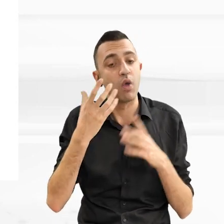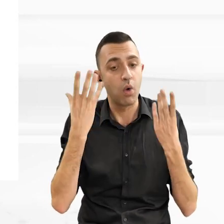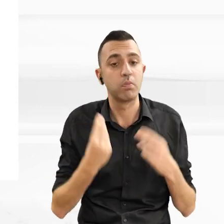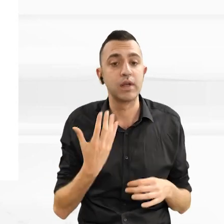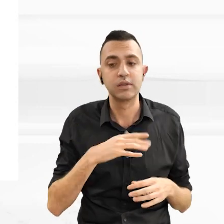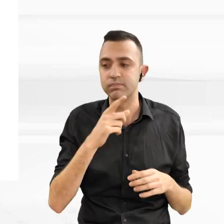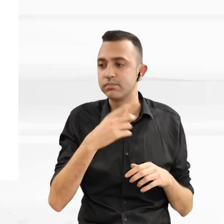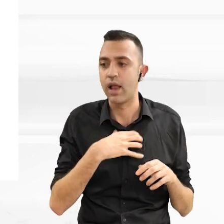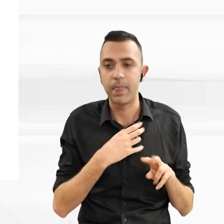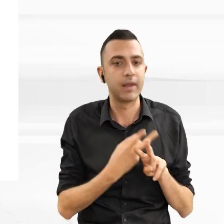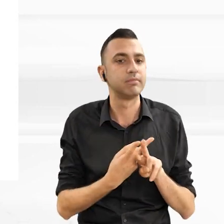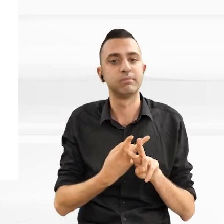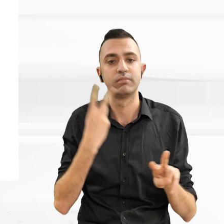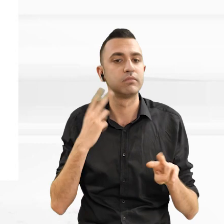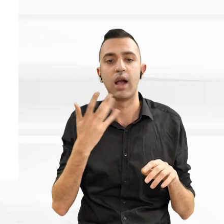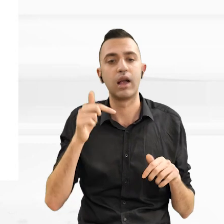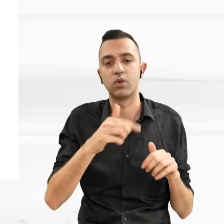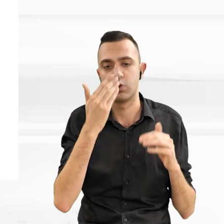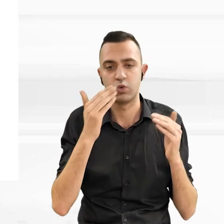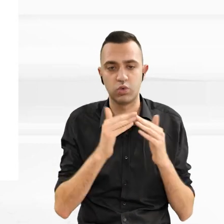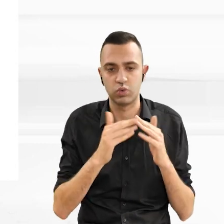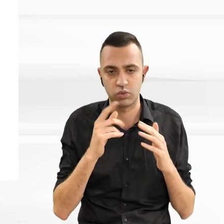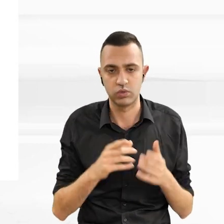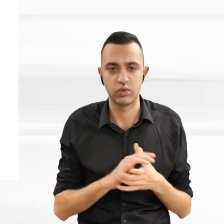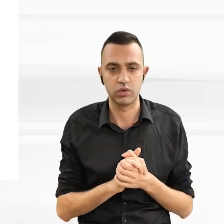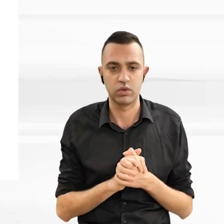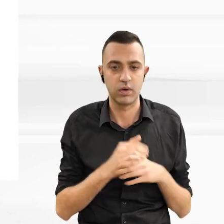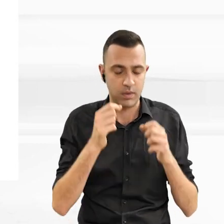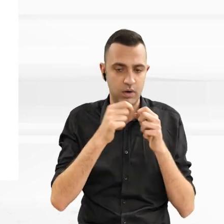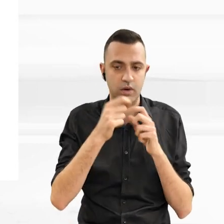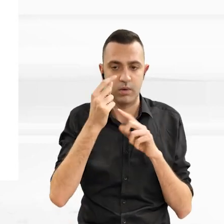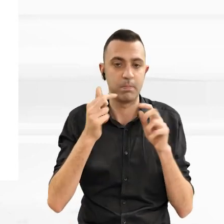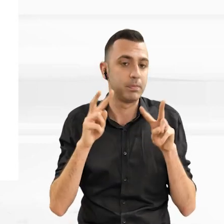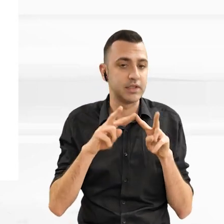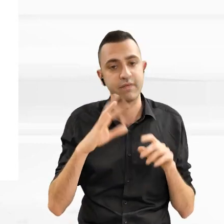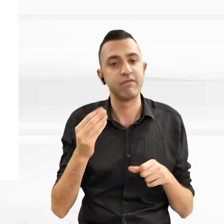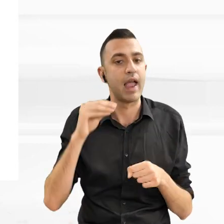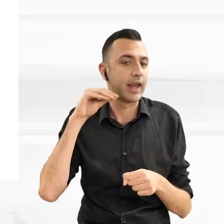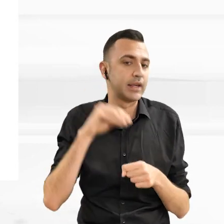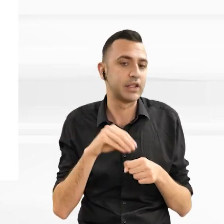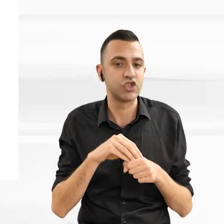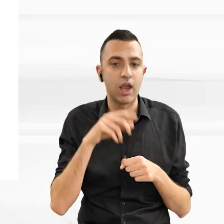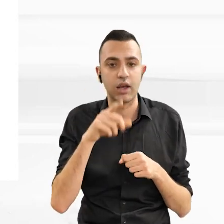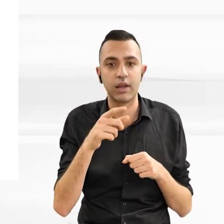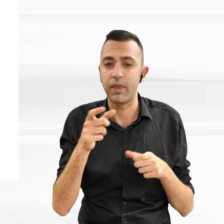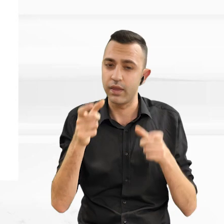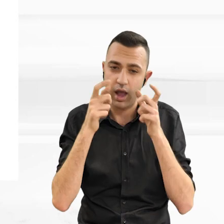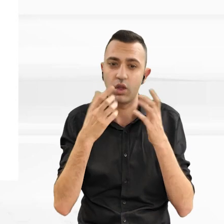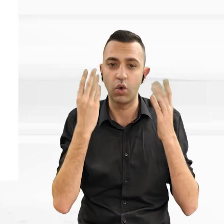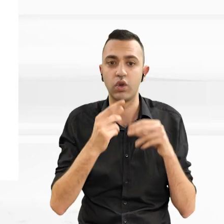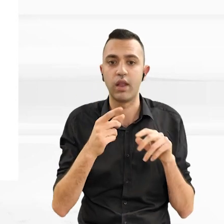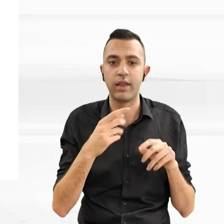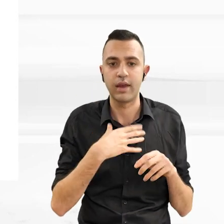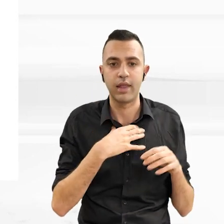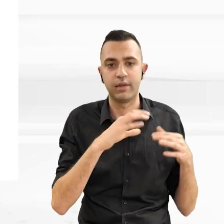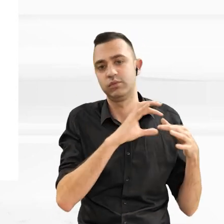bu dizilerin sıralaması Aşağıdakilerden hangisi olur Bakın arkadaşlar biçimi içerik özelliklerini dikkate alarak bu